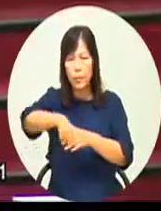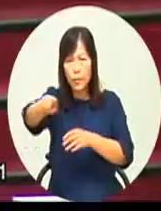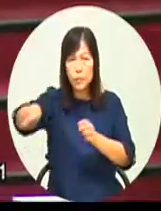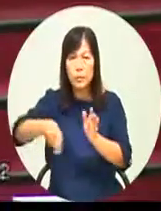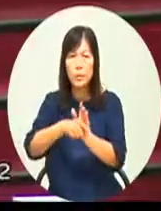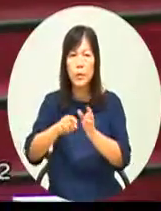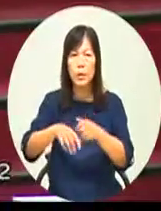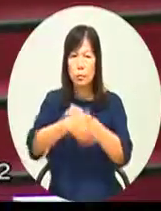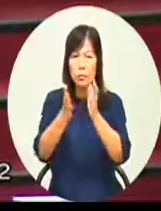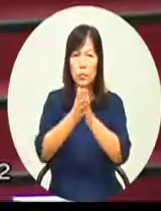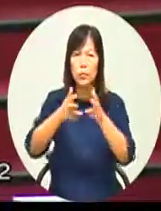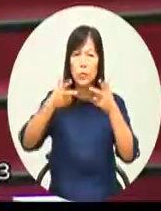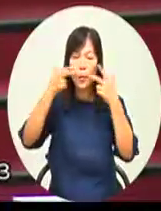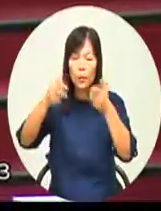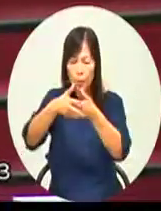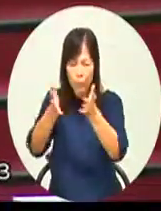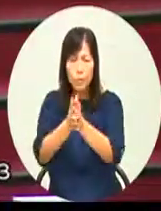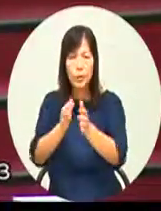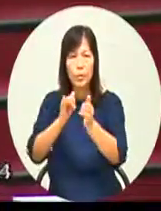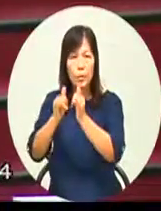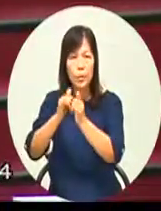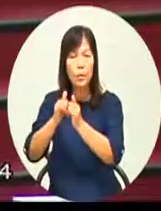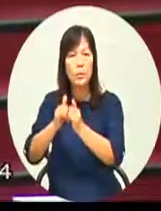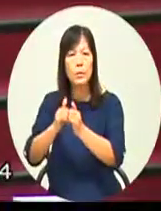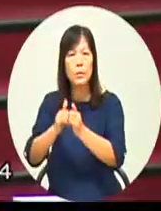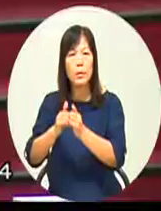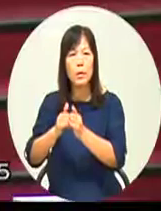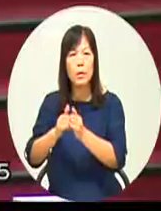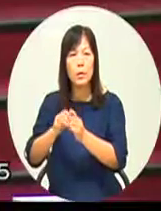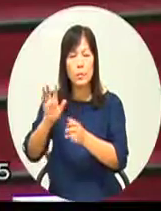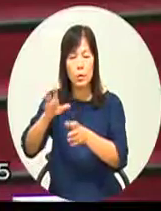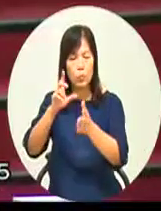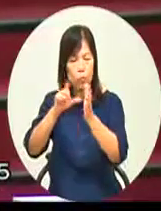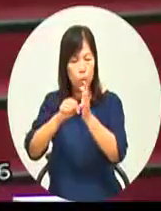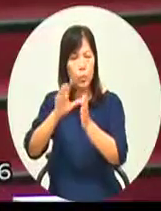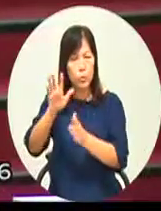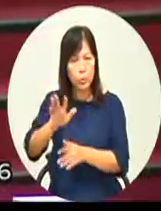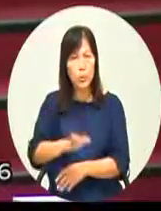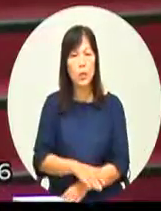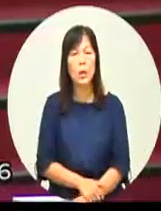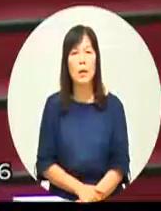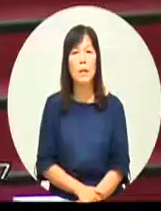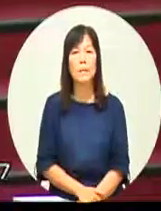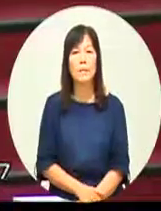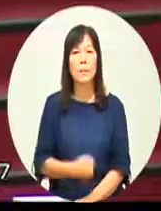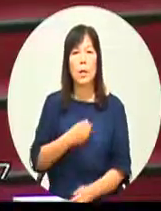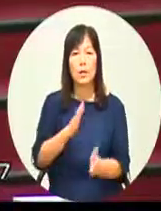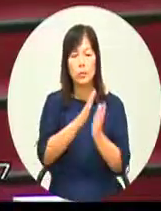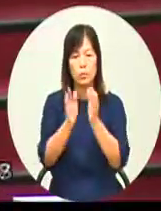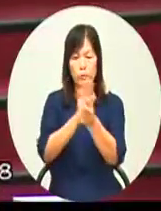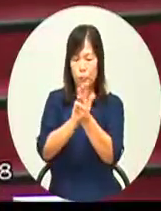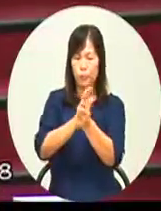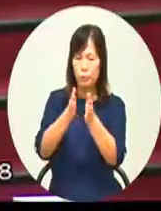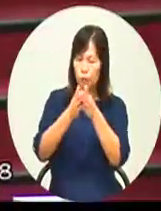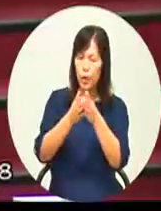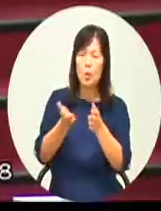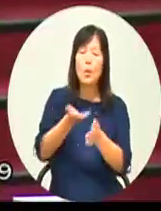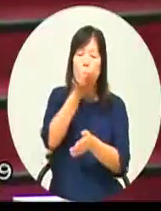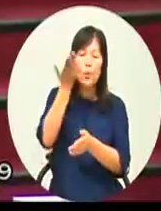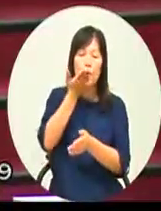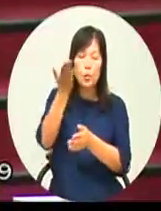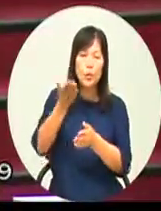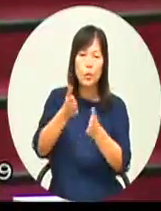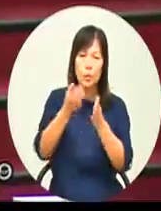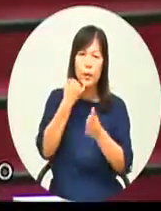所有的部落的乡亲就有机会准备服务观光，那么服务观